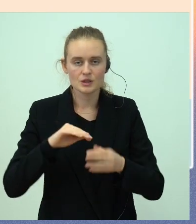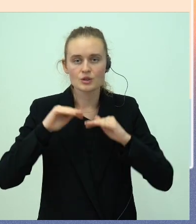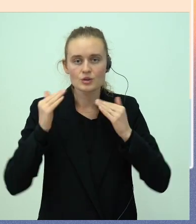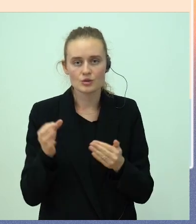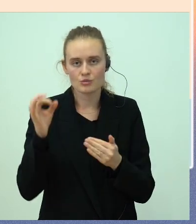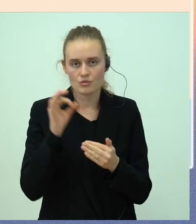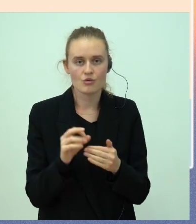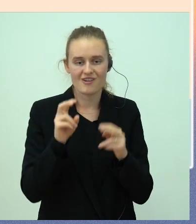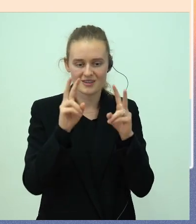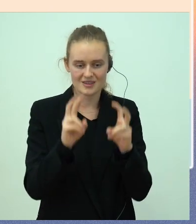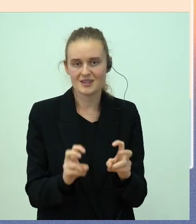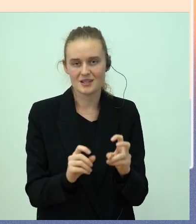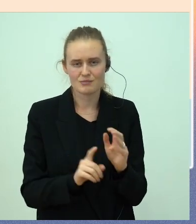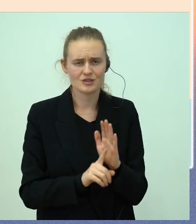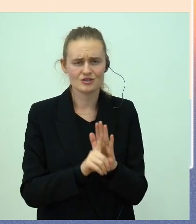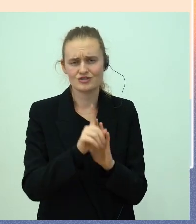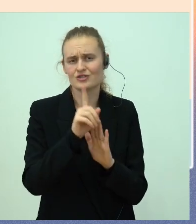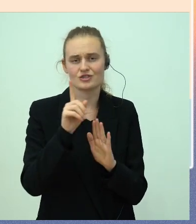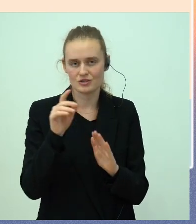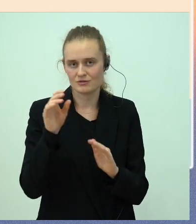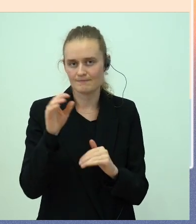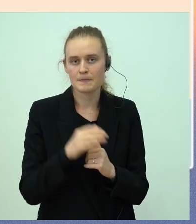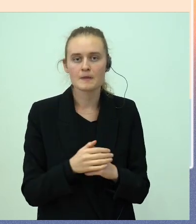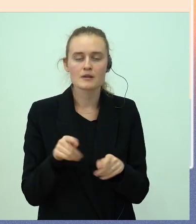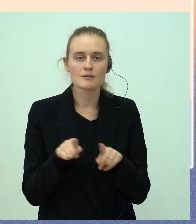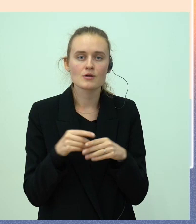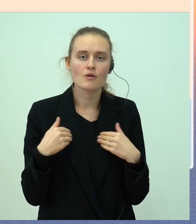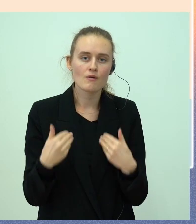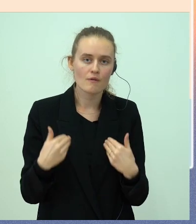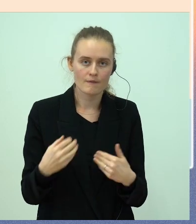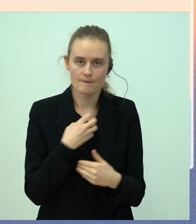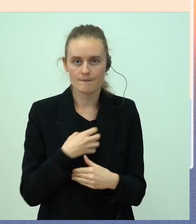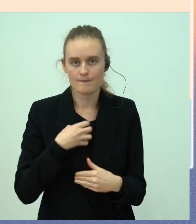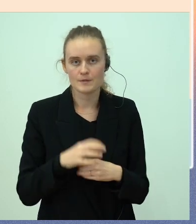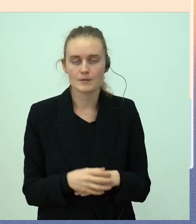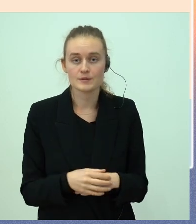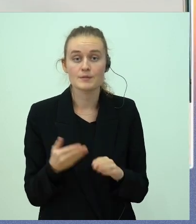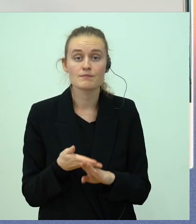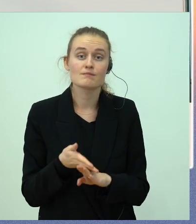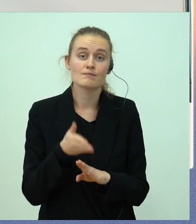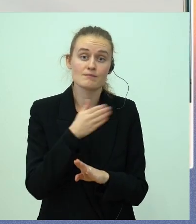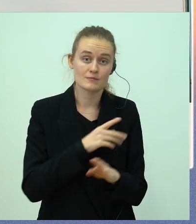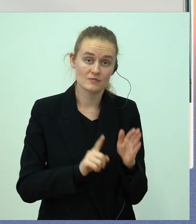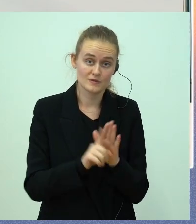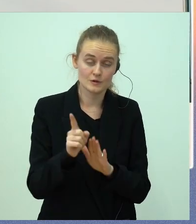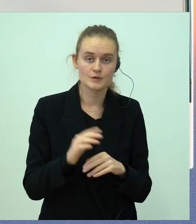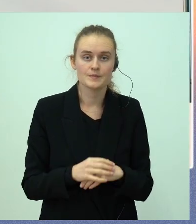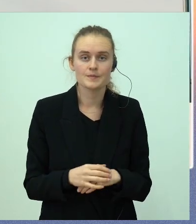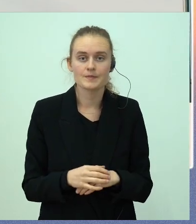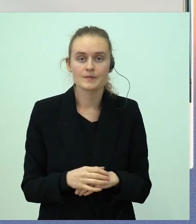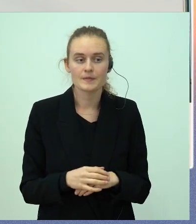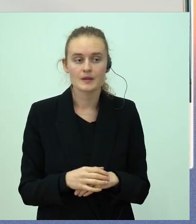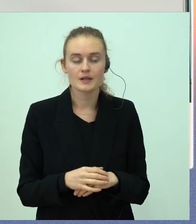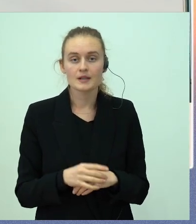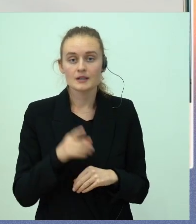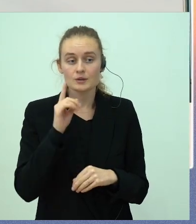į tyrimą, įžanga ir pagrindinės rekomendacijos. Tai tiesiog prieš pradedant esu įsipareigojusi